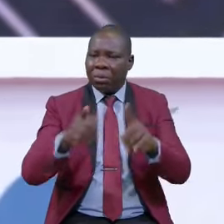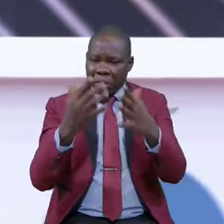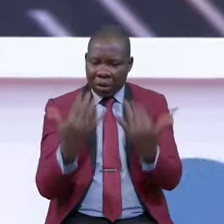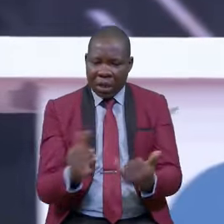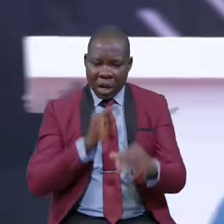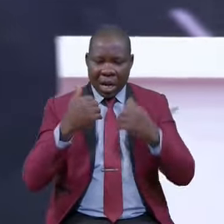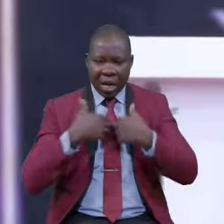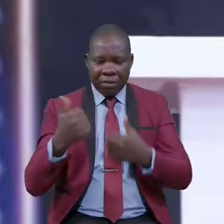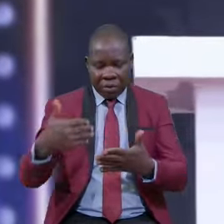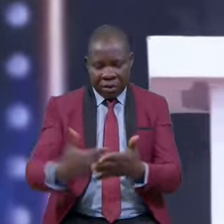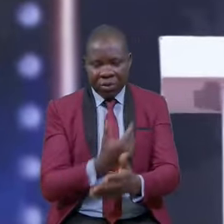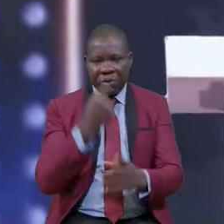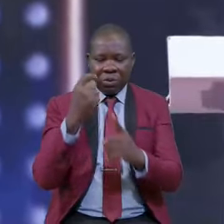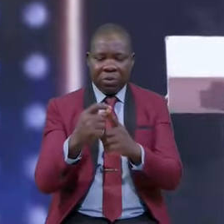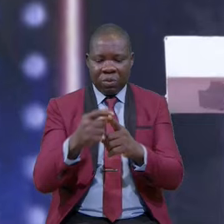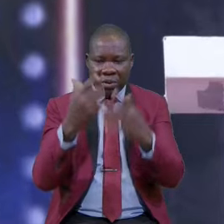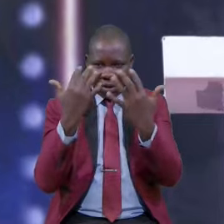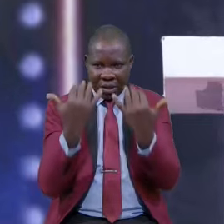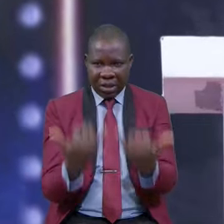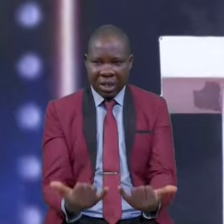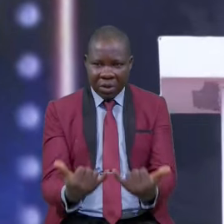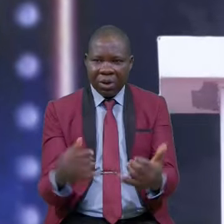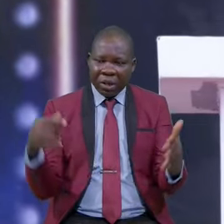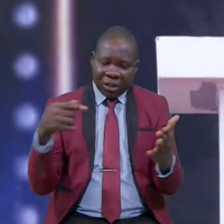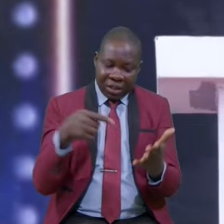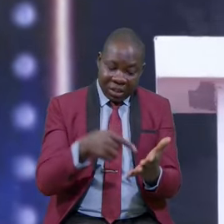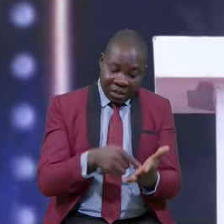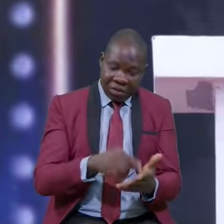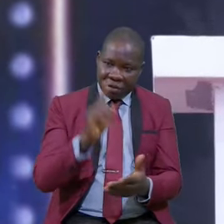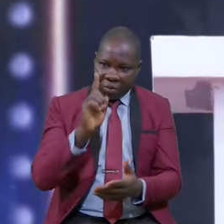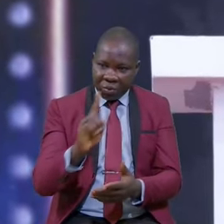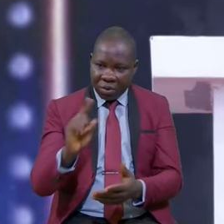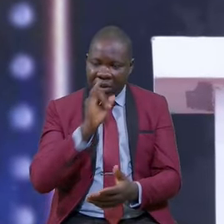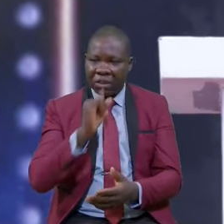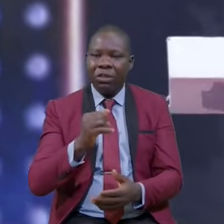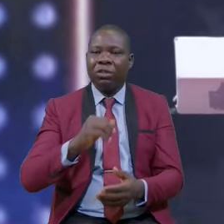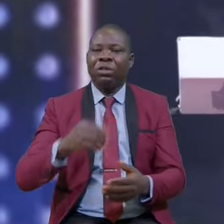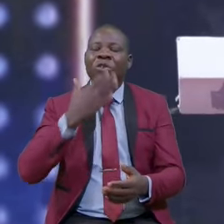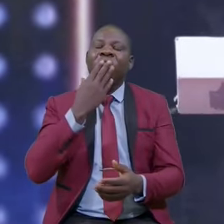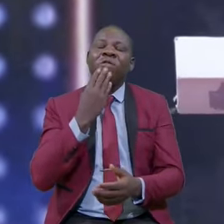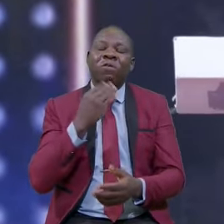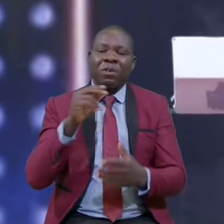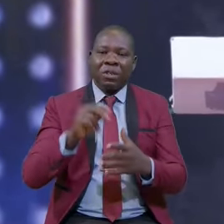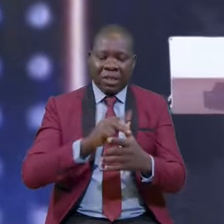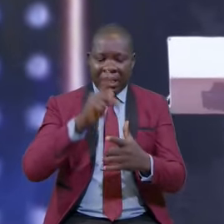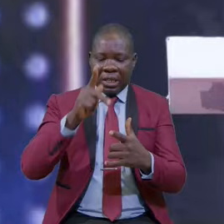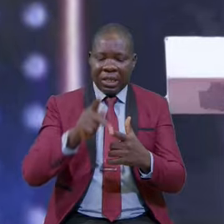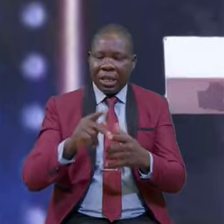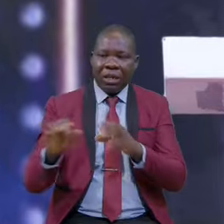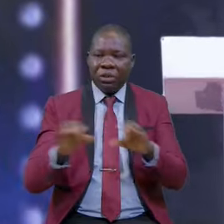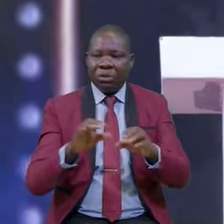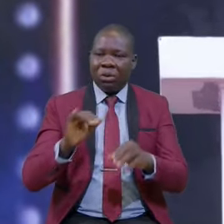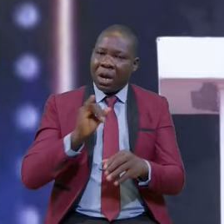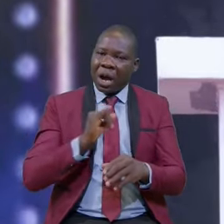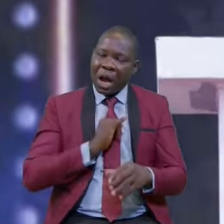nouveau message maintenant. Oh, ce message est doux. Je ne te condamne pas non plus.